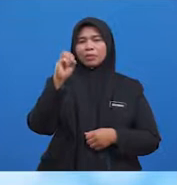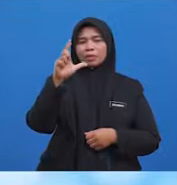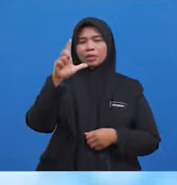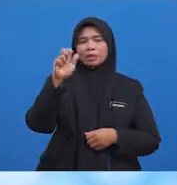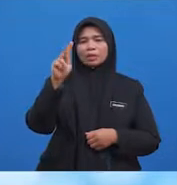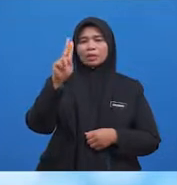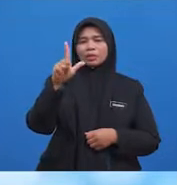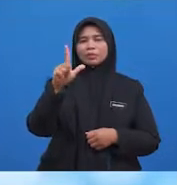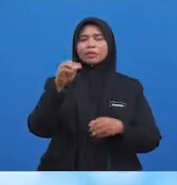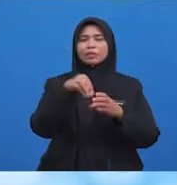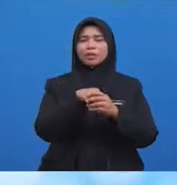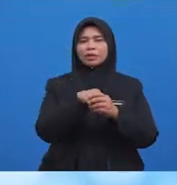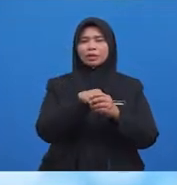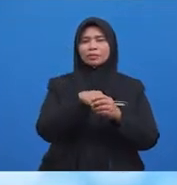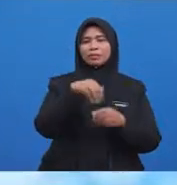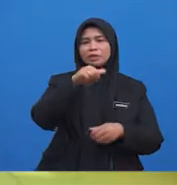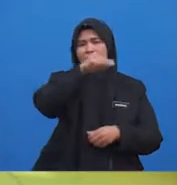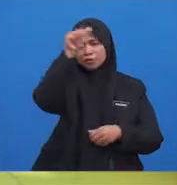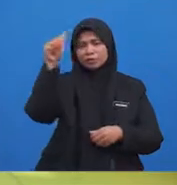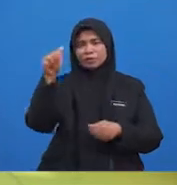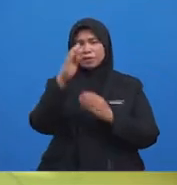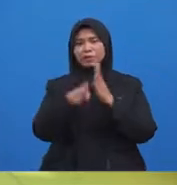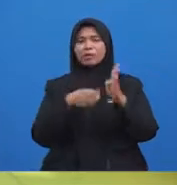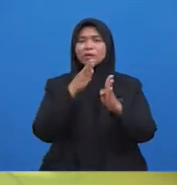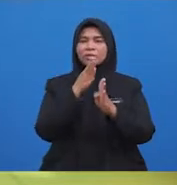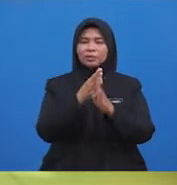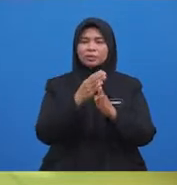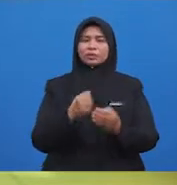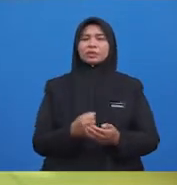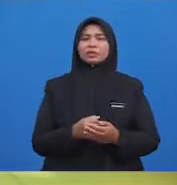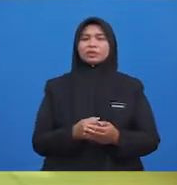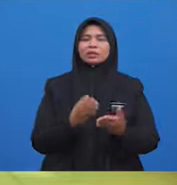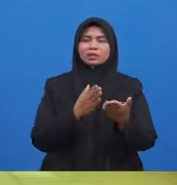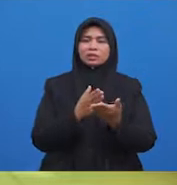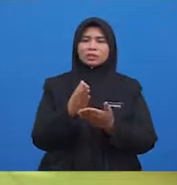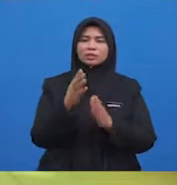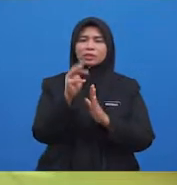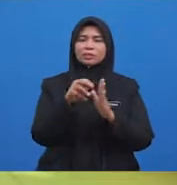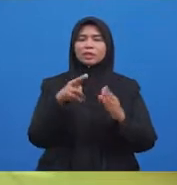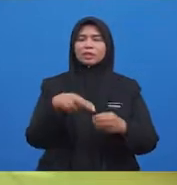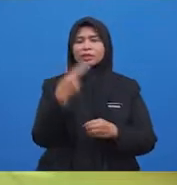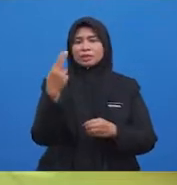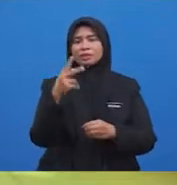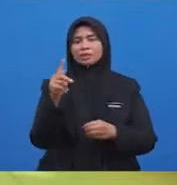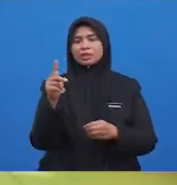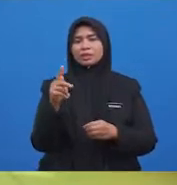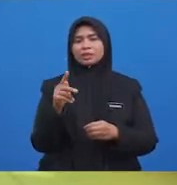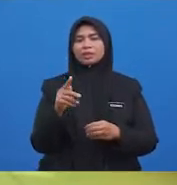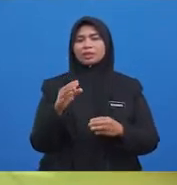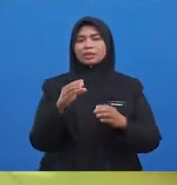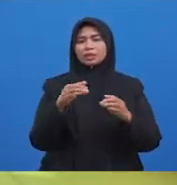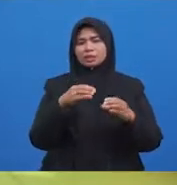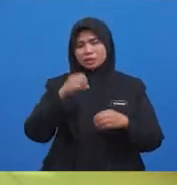dalam atmosfer bumi seterusnya menghasilkan peragaan